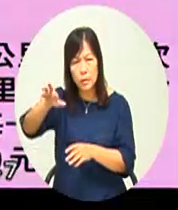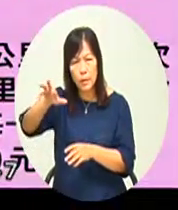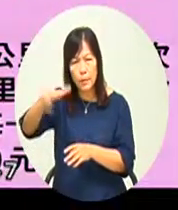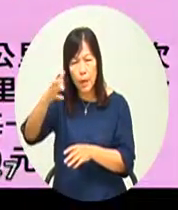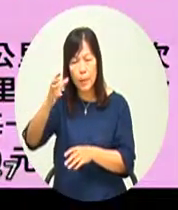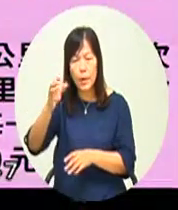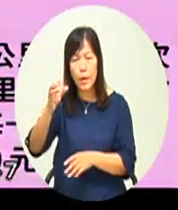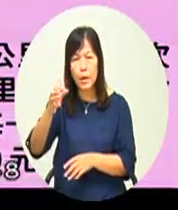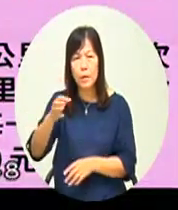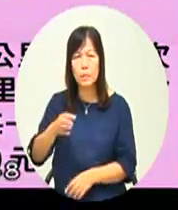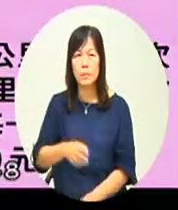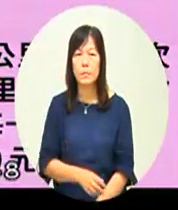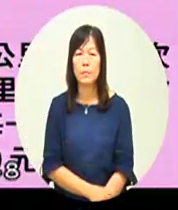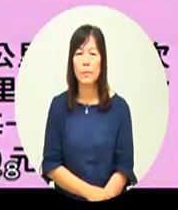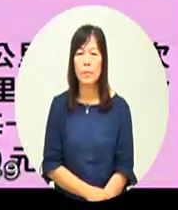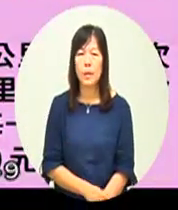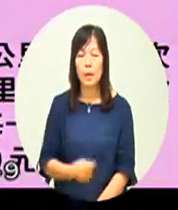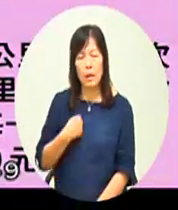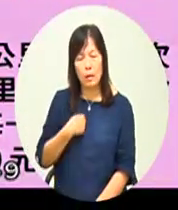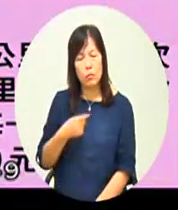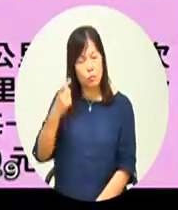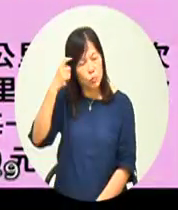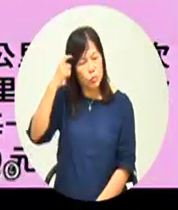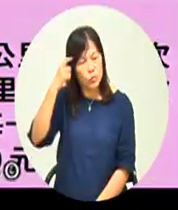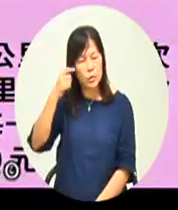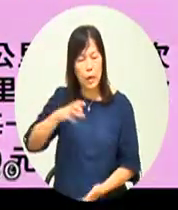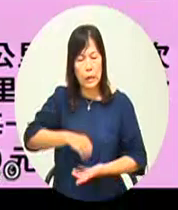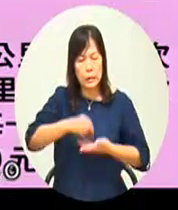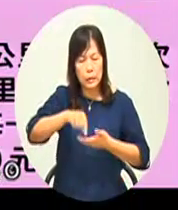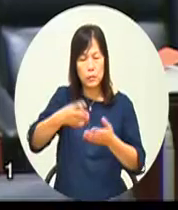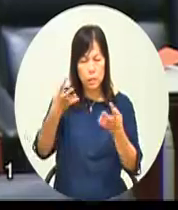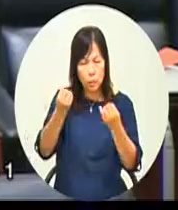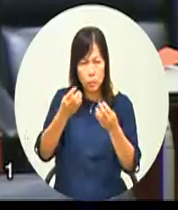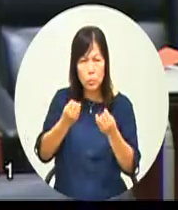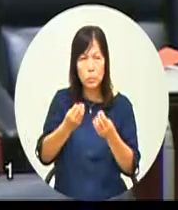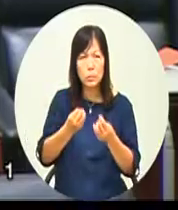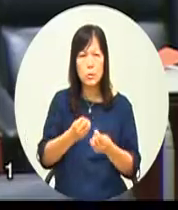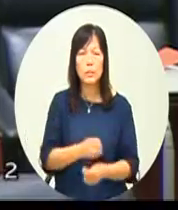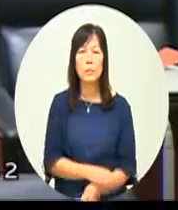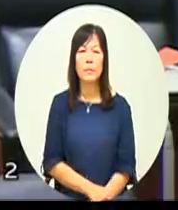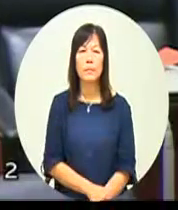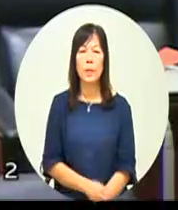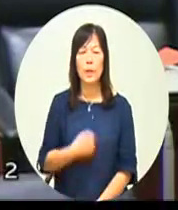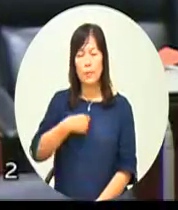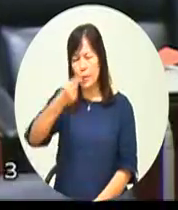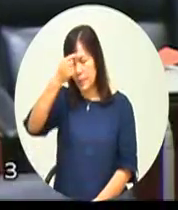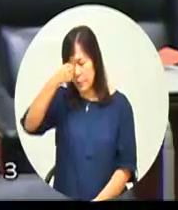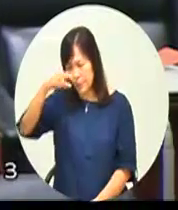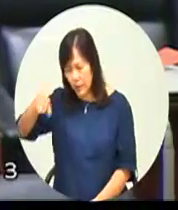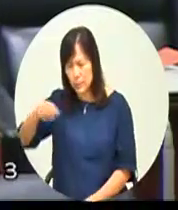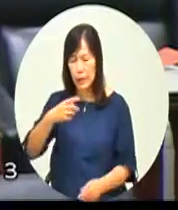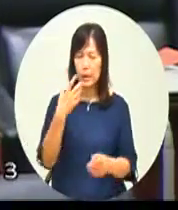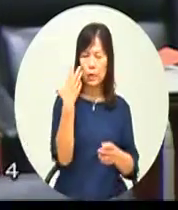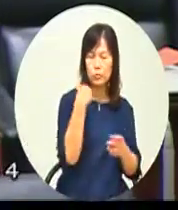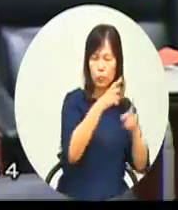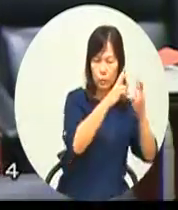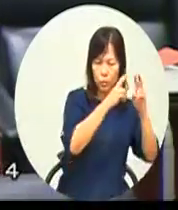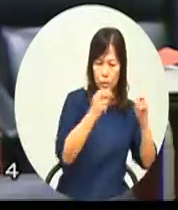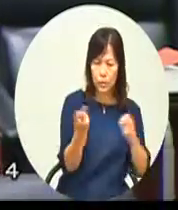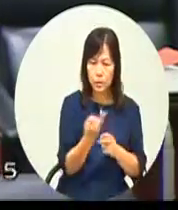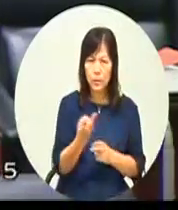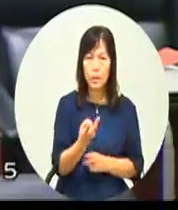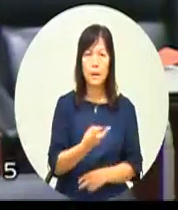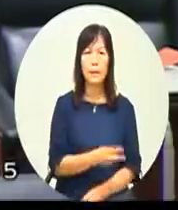12,800元哦。那本席是提出这个数字是说哦，我们凤山县跟旧城县的文化公车